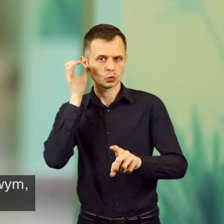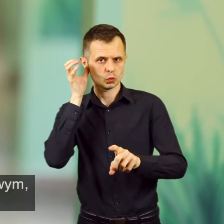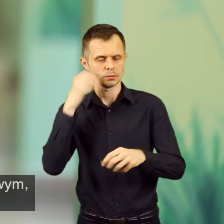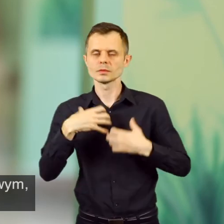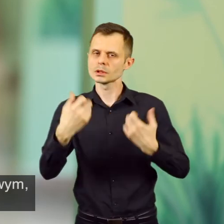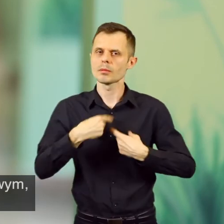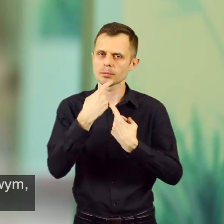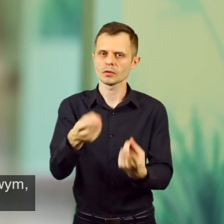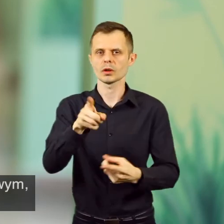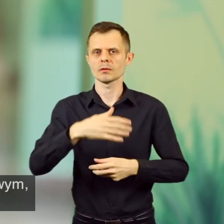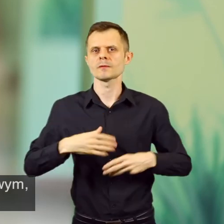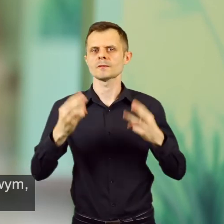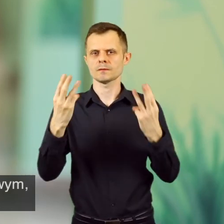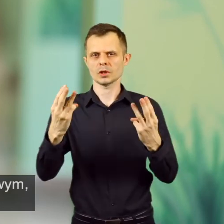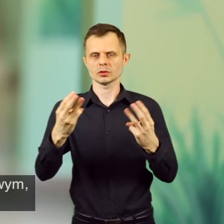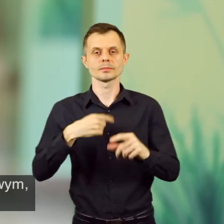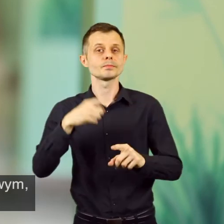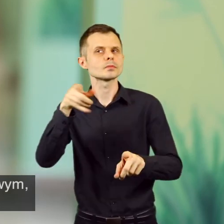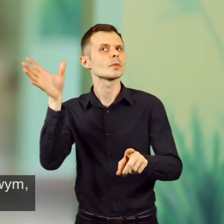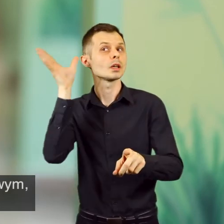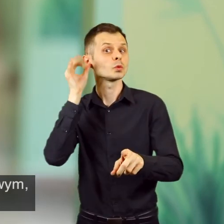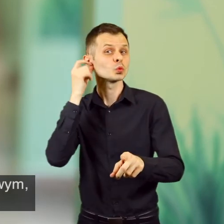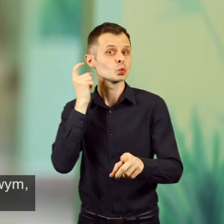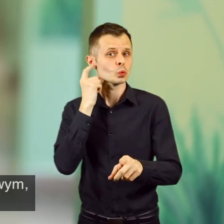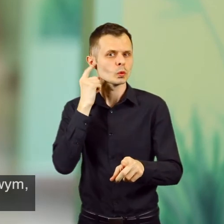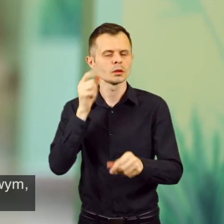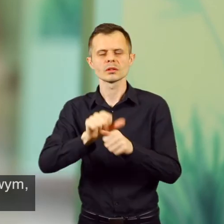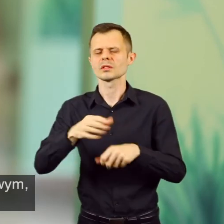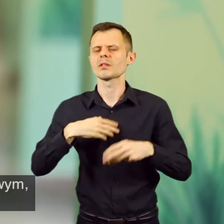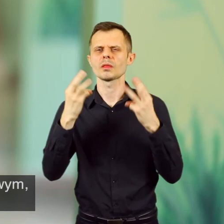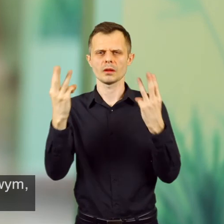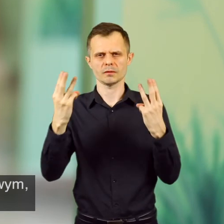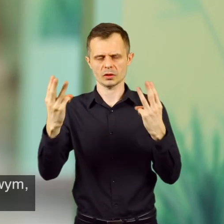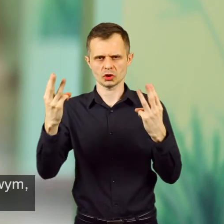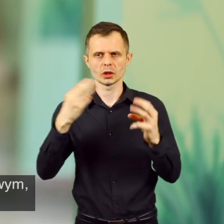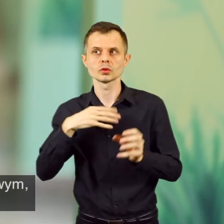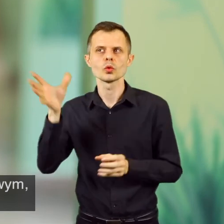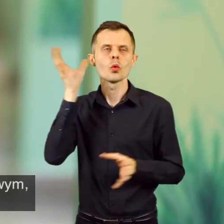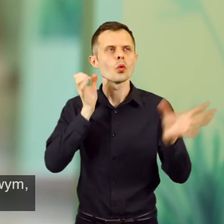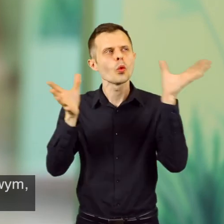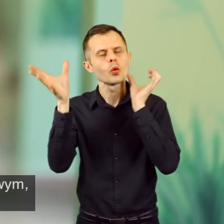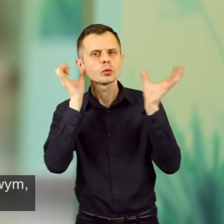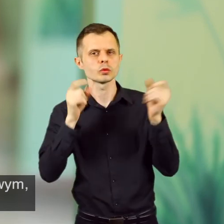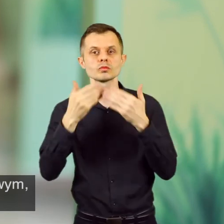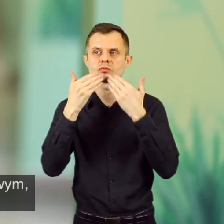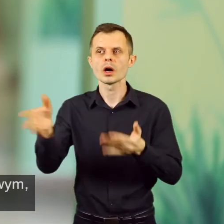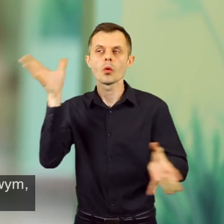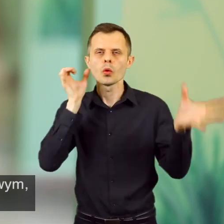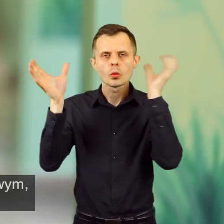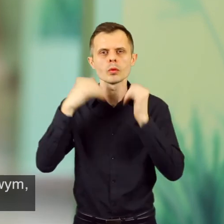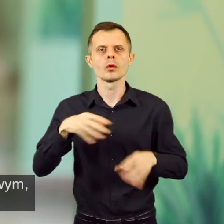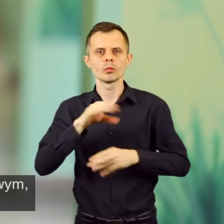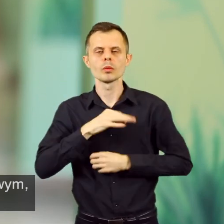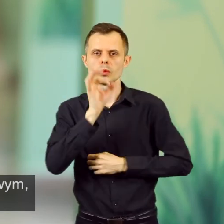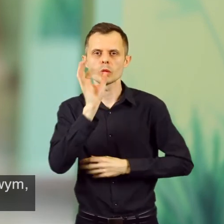podkreślić, że narząd słuchu jest najważniejszym kanałem zmysłowym, który umożliwia